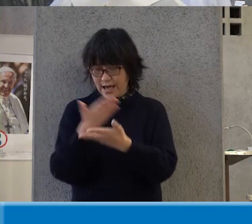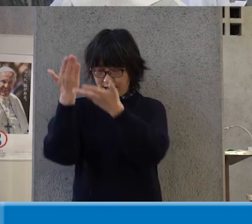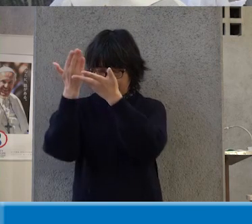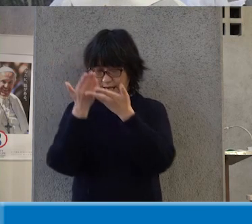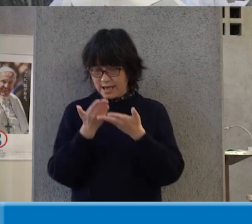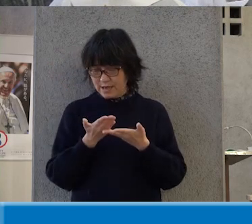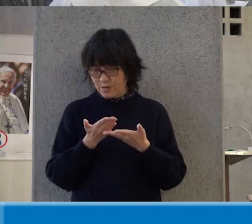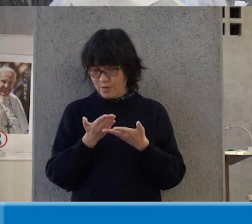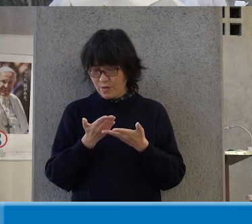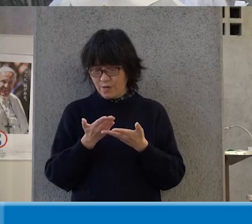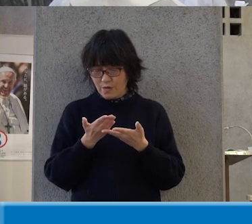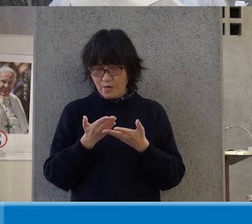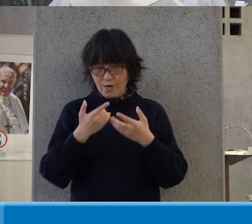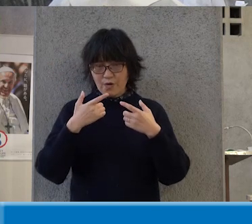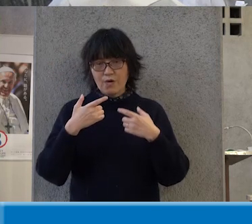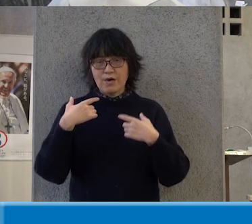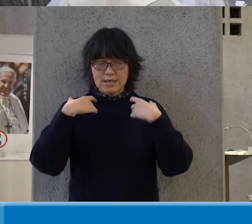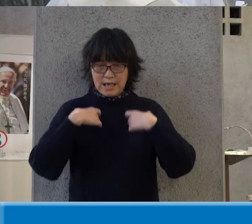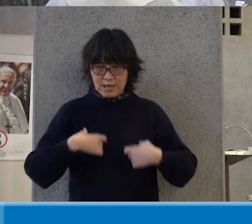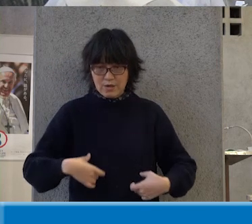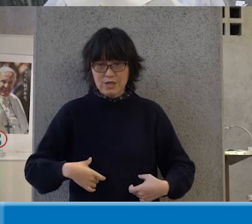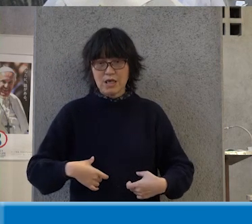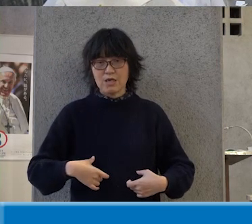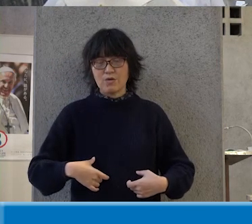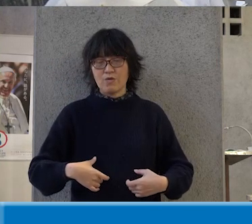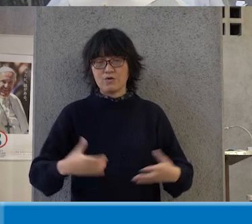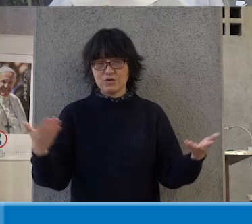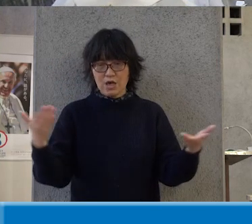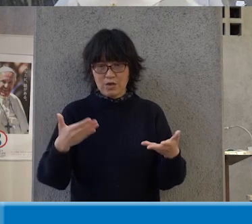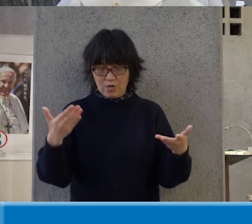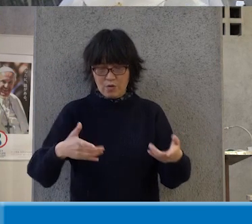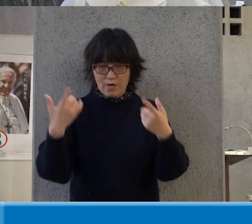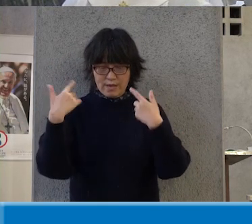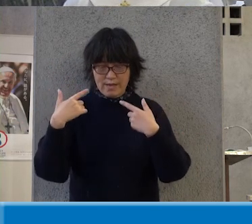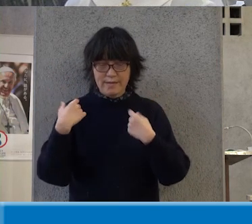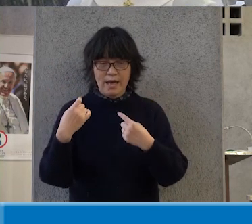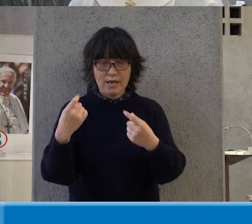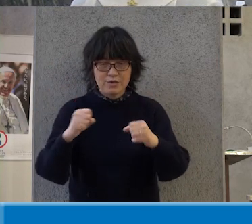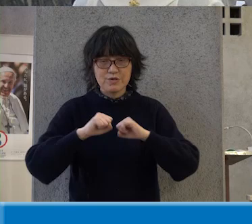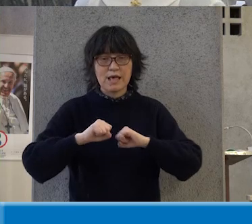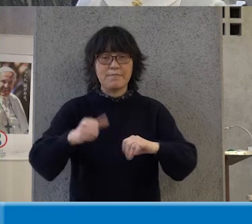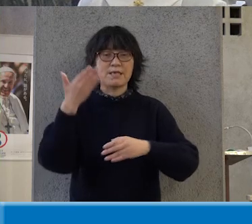た司祭としての務めを絶えず果たしますか。